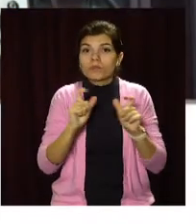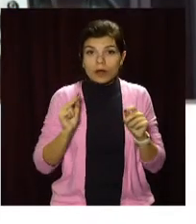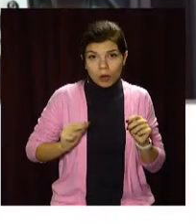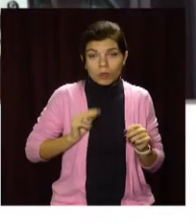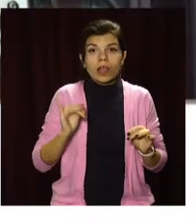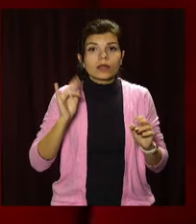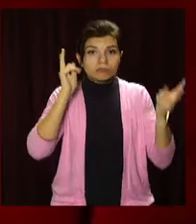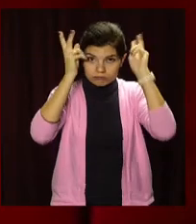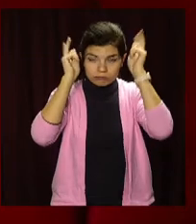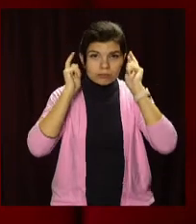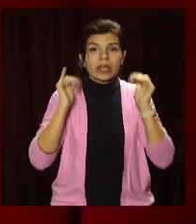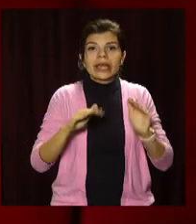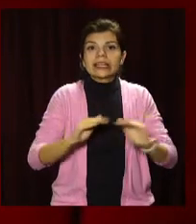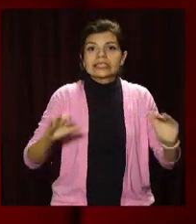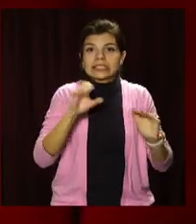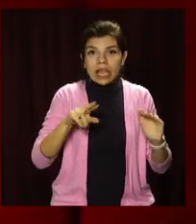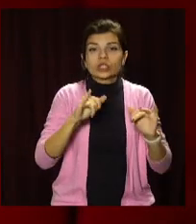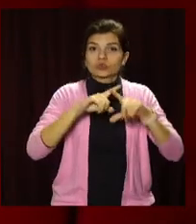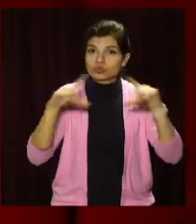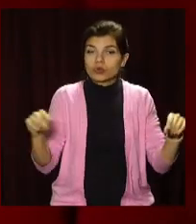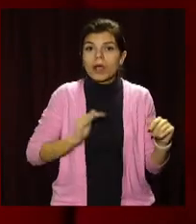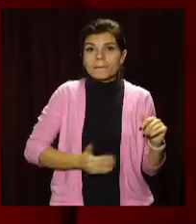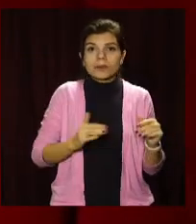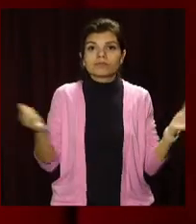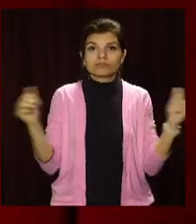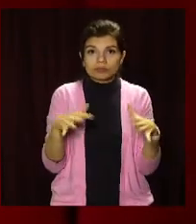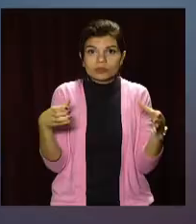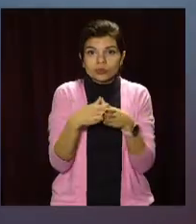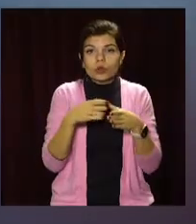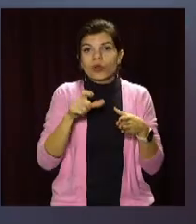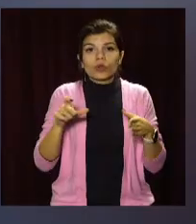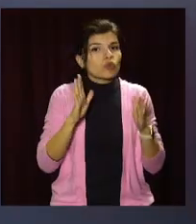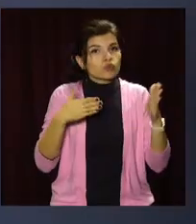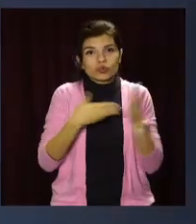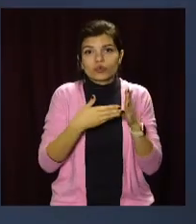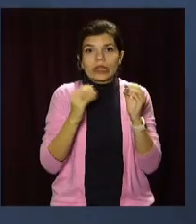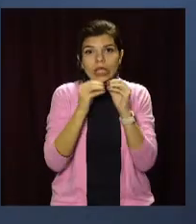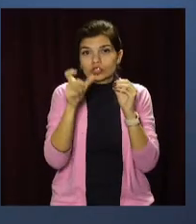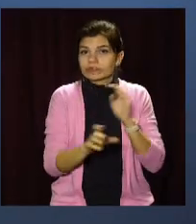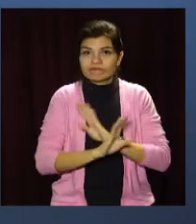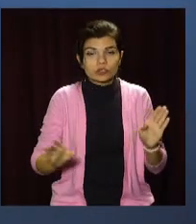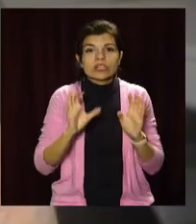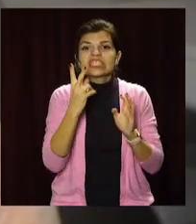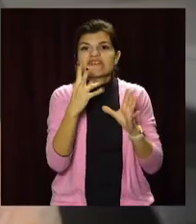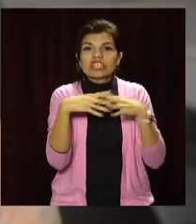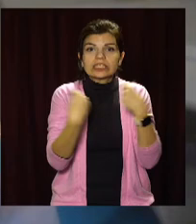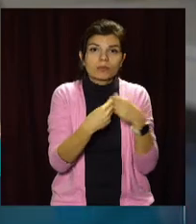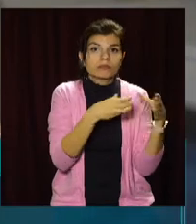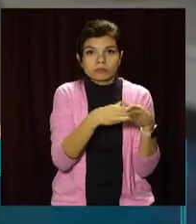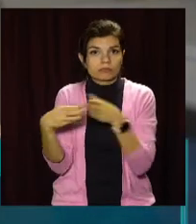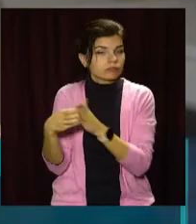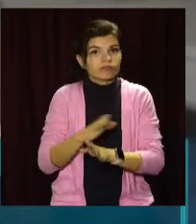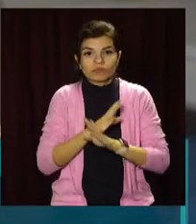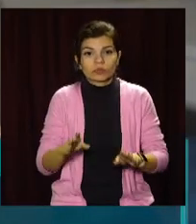і перукарні, а також дитячі садки та школи. Приватні зібрання громадян обмежені максимум 10 людьми з двох сімей. Закрили